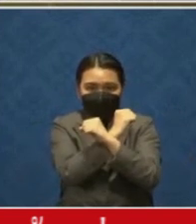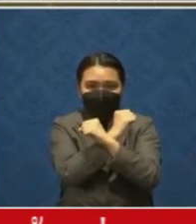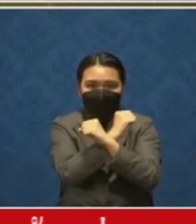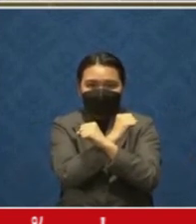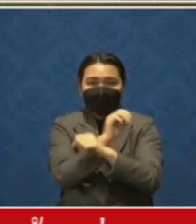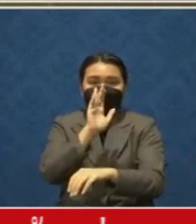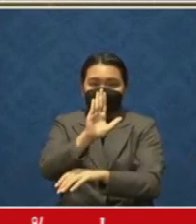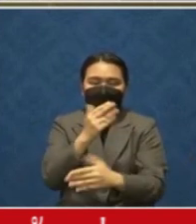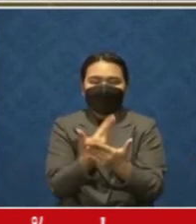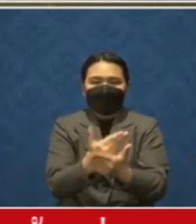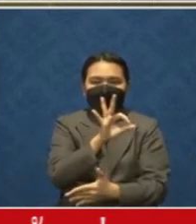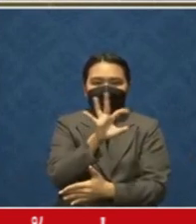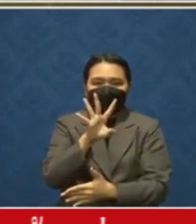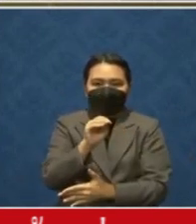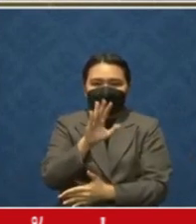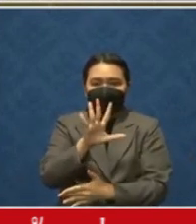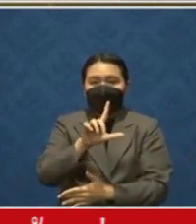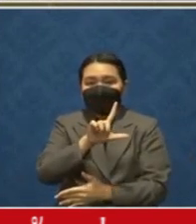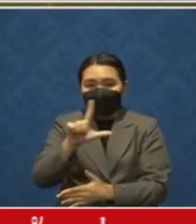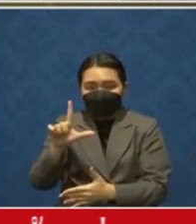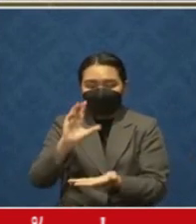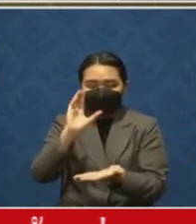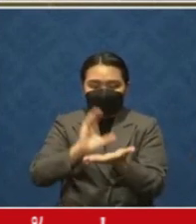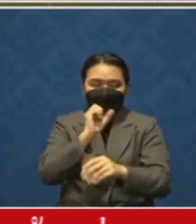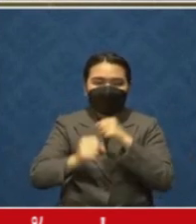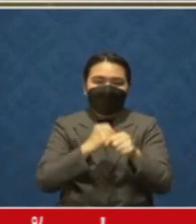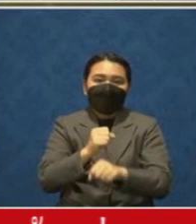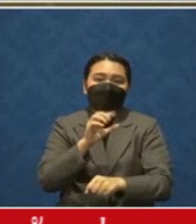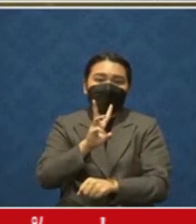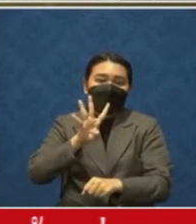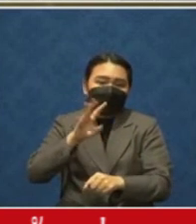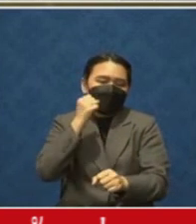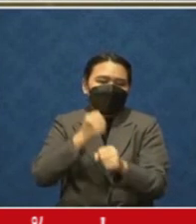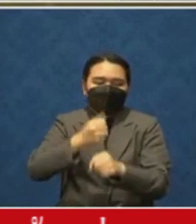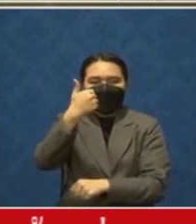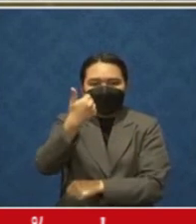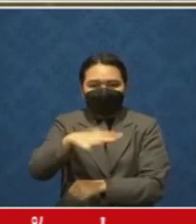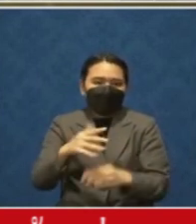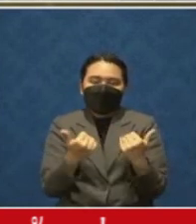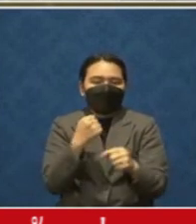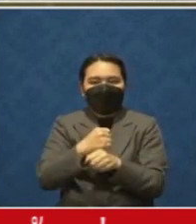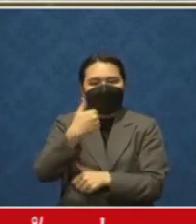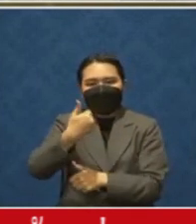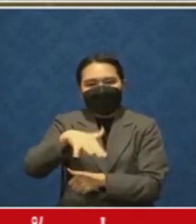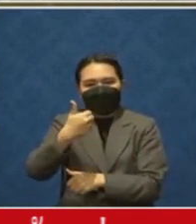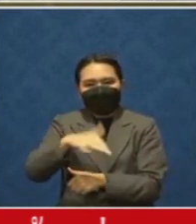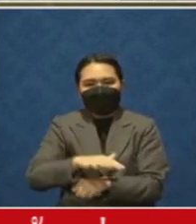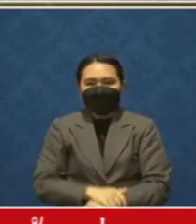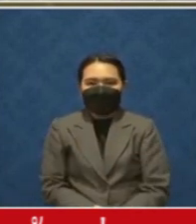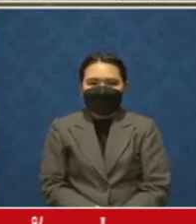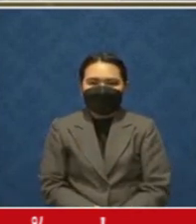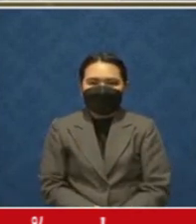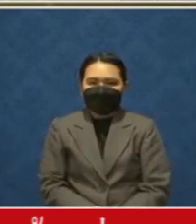าศ945ล้านบาทงบตั้งแต่ปี64ยังดำเนินการไม่ได้ครับตอนนี้ก็ยังทำอะไรไม่ได้โ